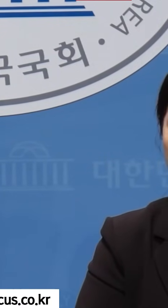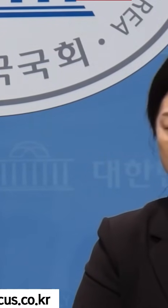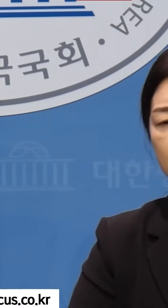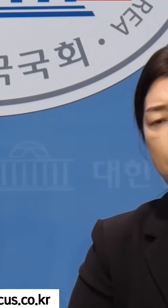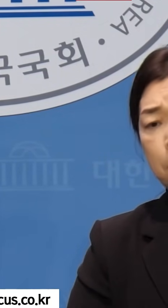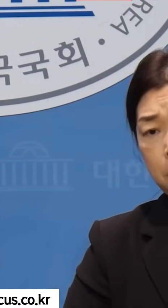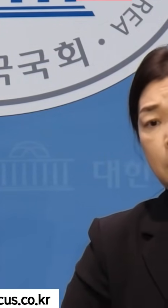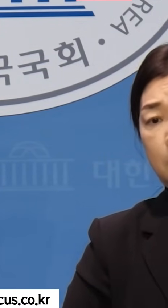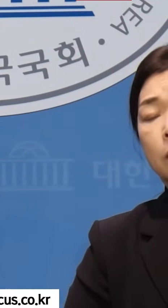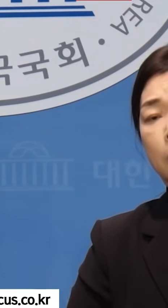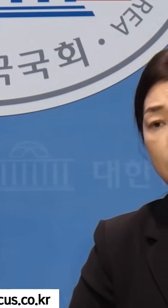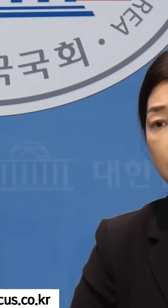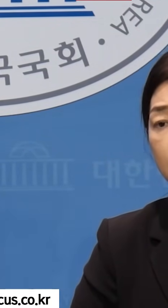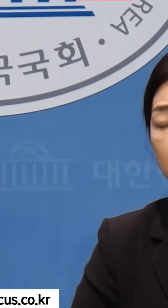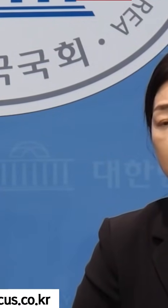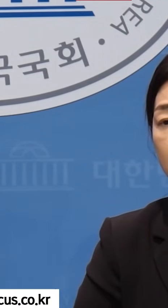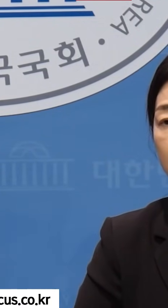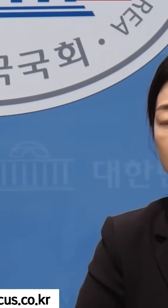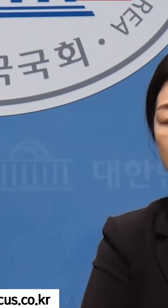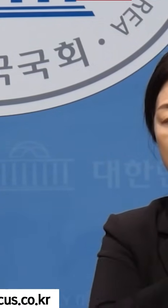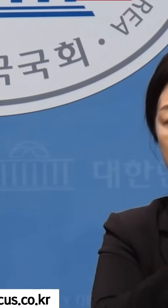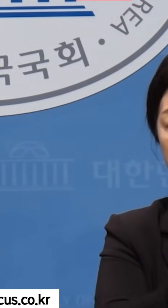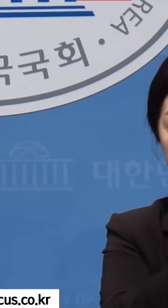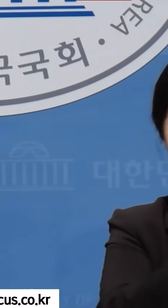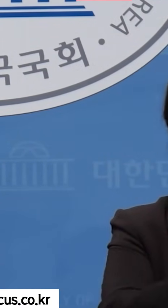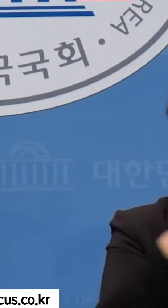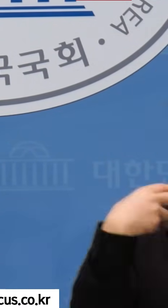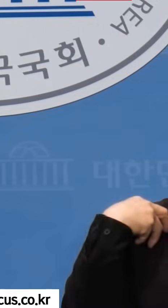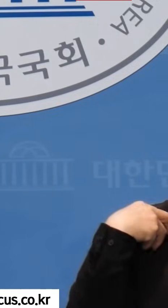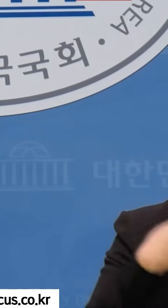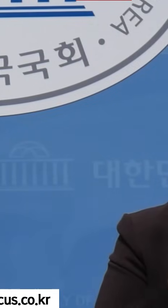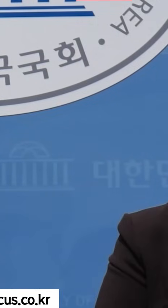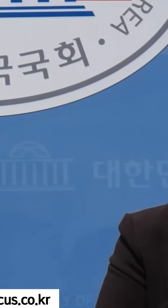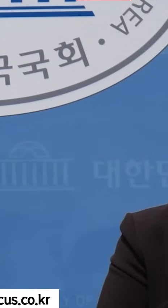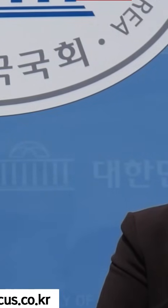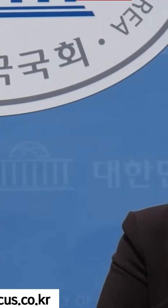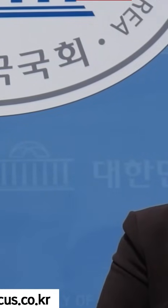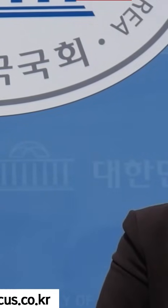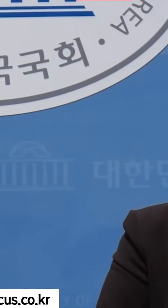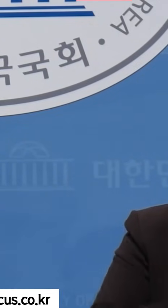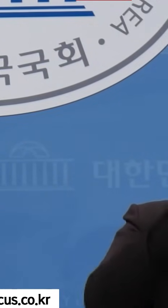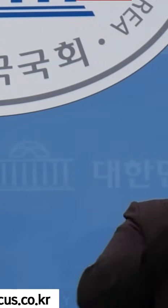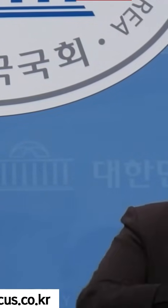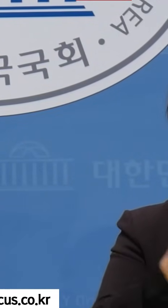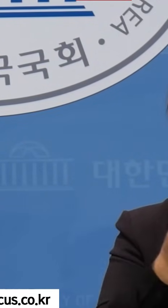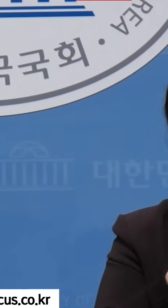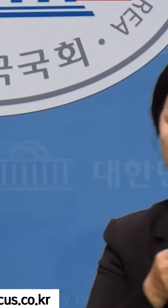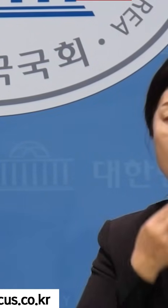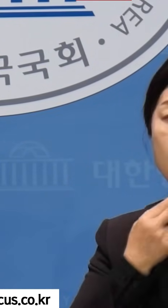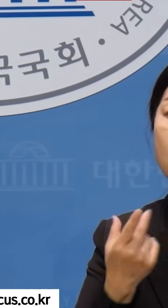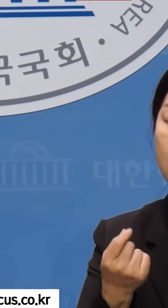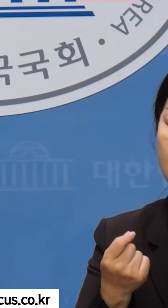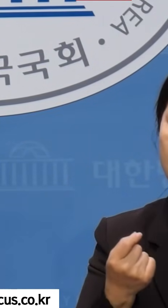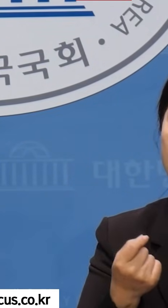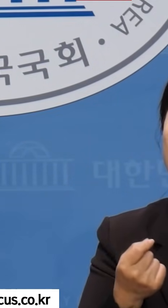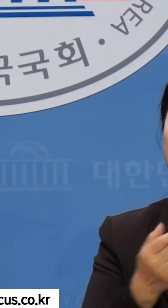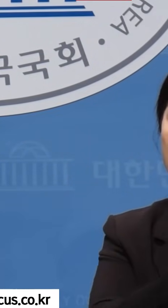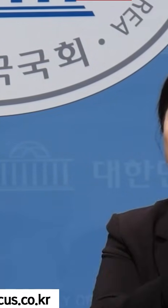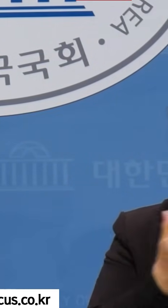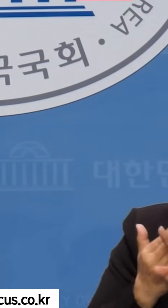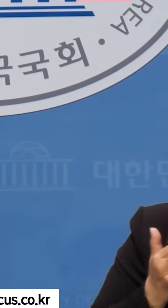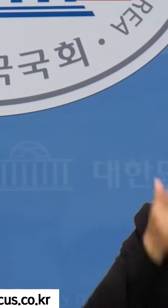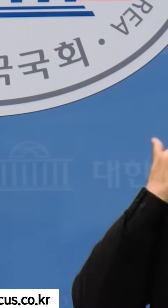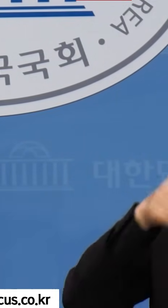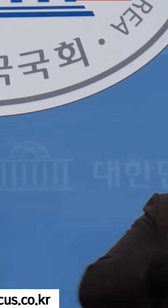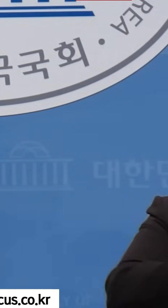이 정권이 자기 뿌리를 흔드는 그런 행태를 한 것이 정치적 야합이 아닐까 이런 생각이 드는